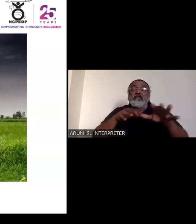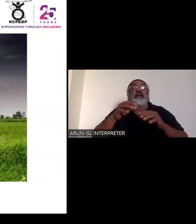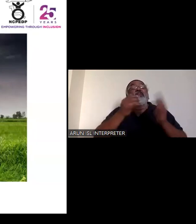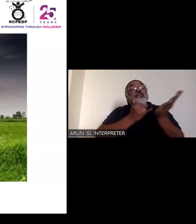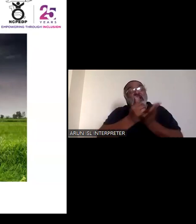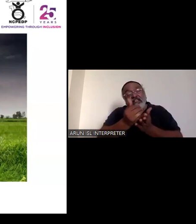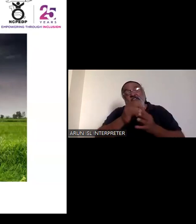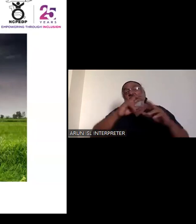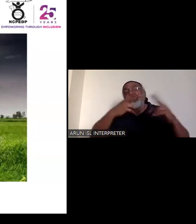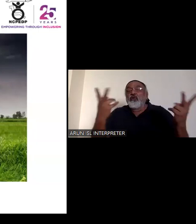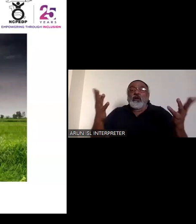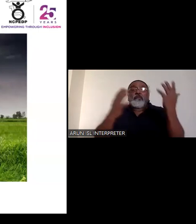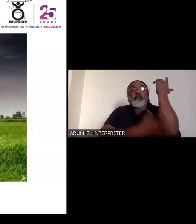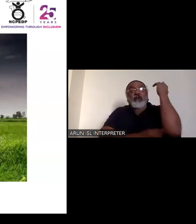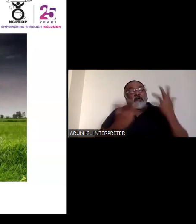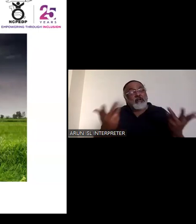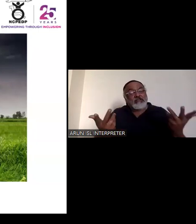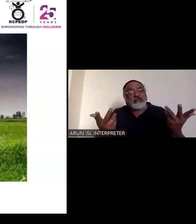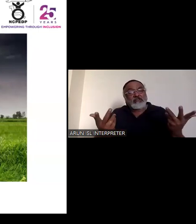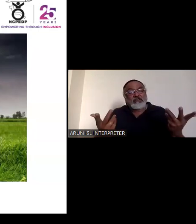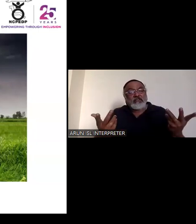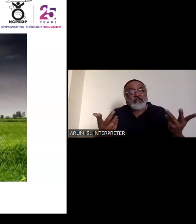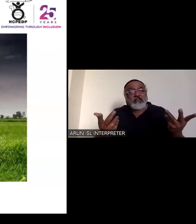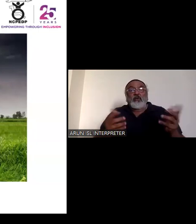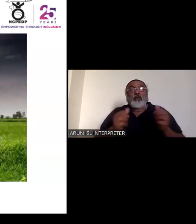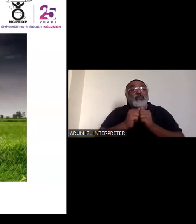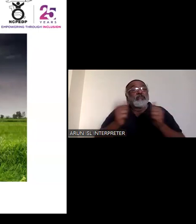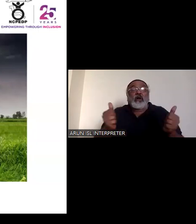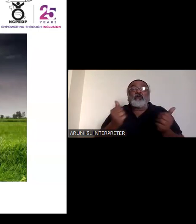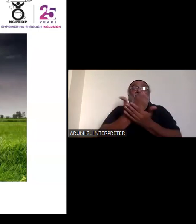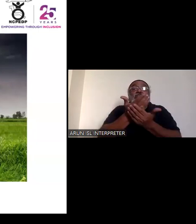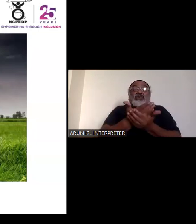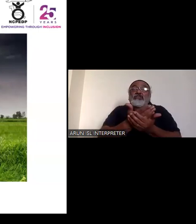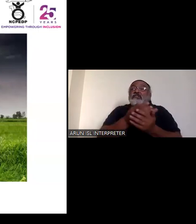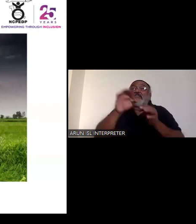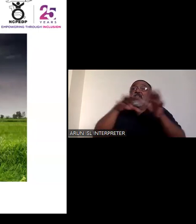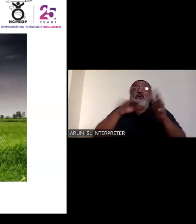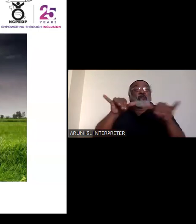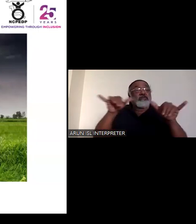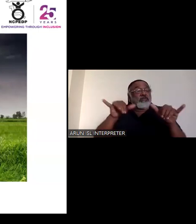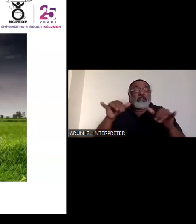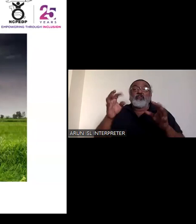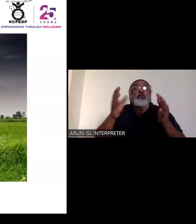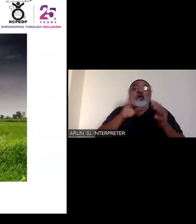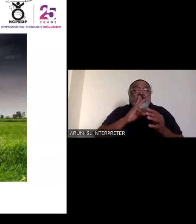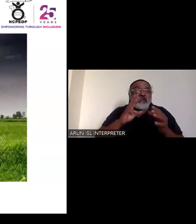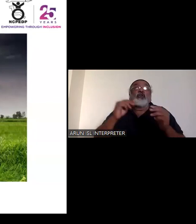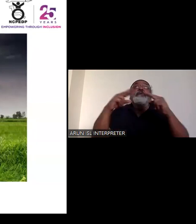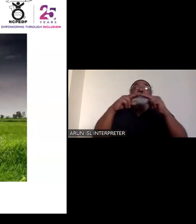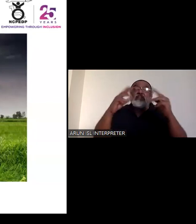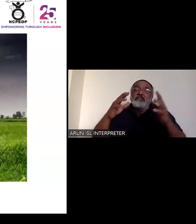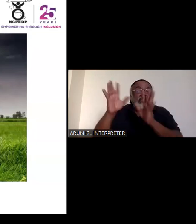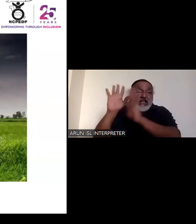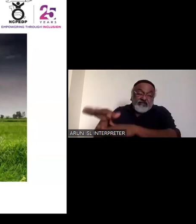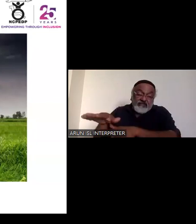सकता है. Similarly, lack of infrastructure can as well exist in a city, can also exist in a